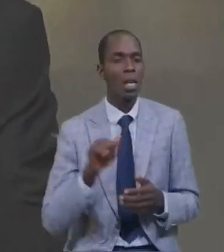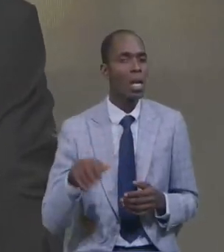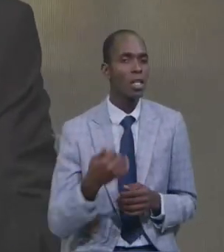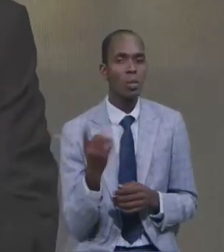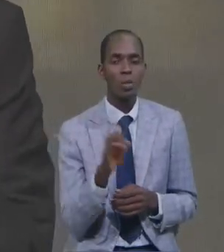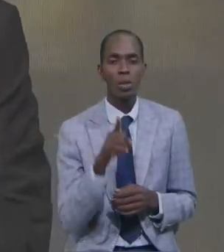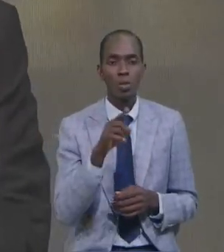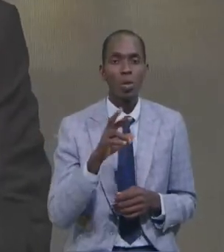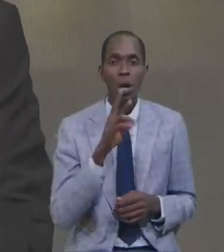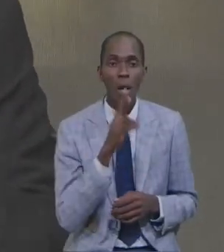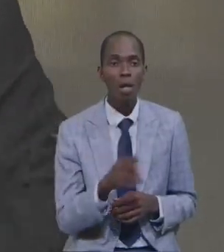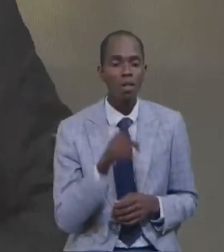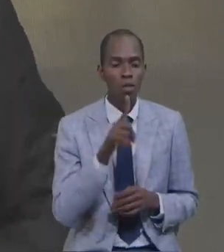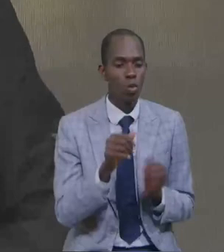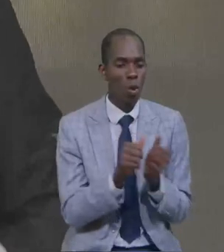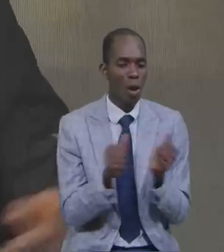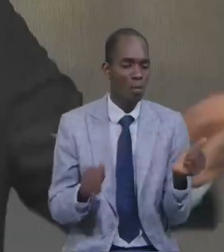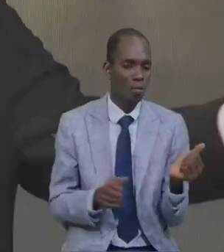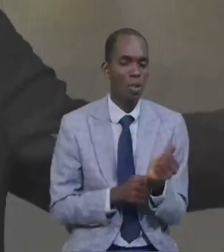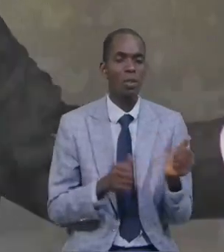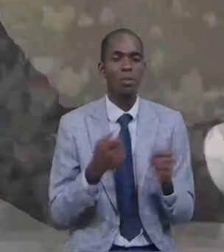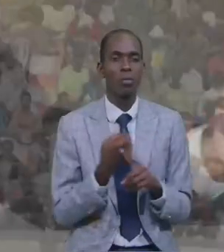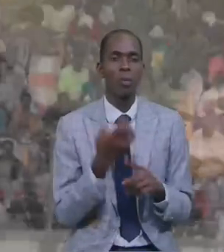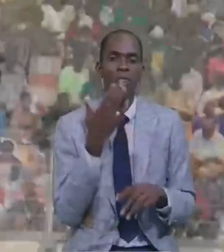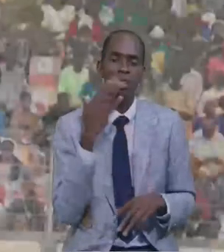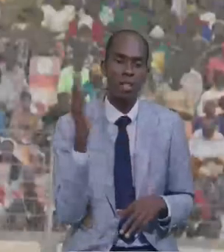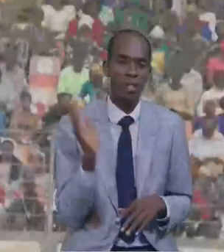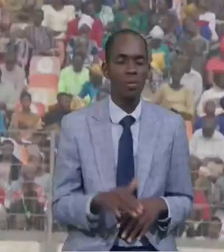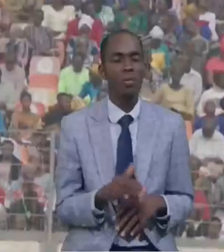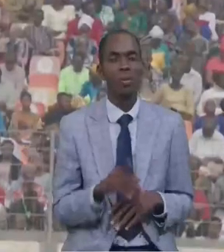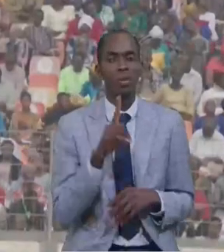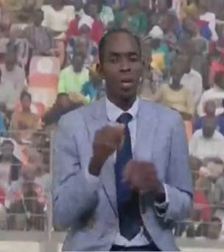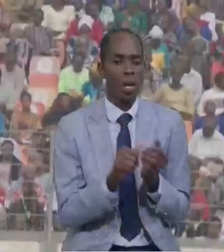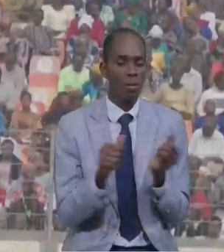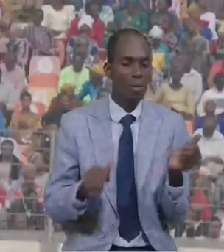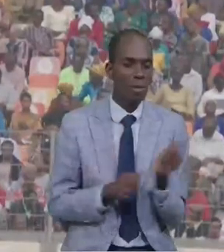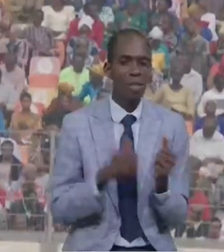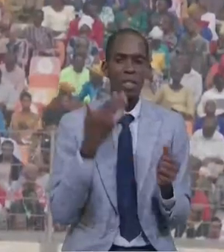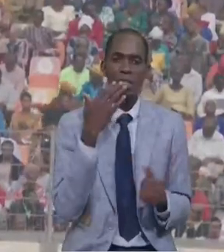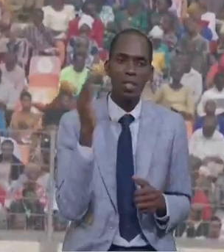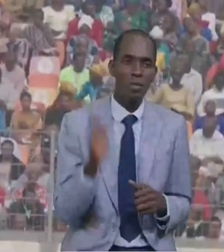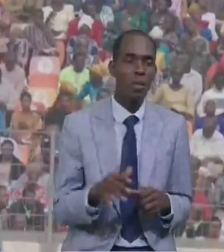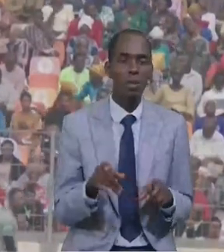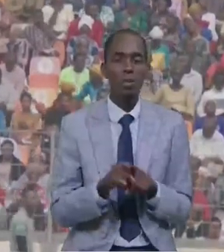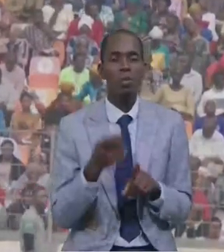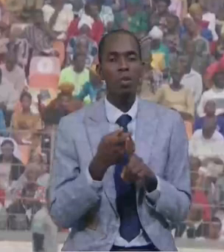même de toute espèce de mal. Et tu t'abstiens de toute espèce de mal.